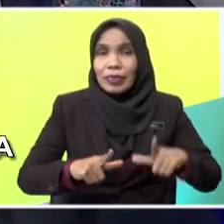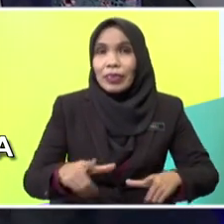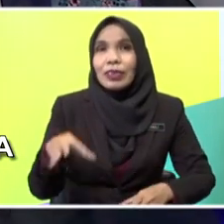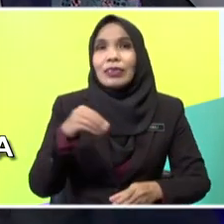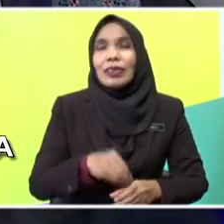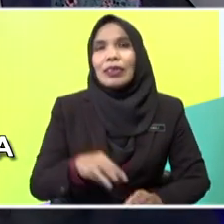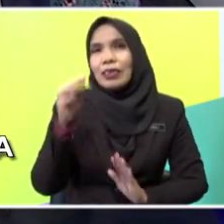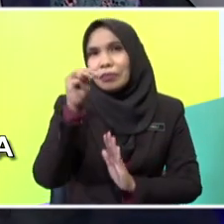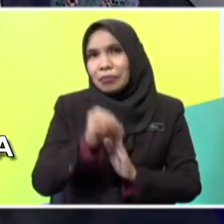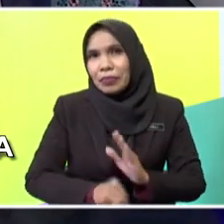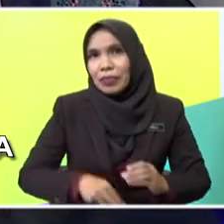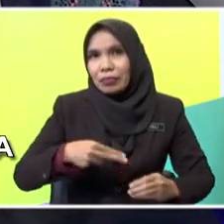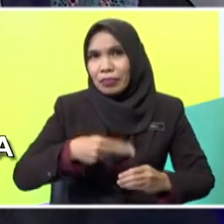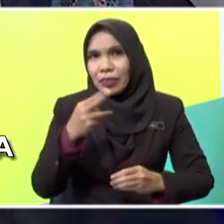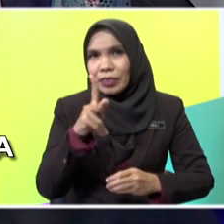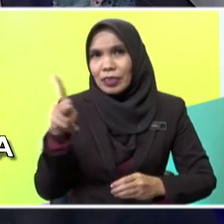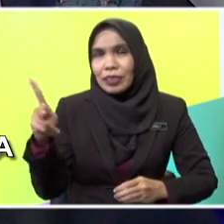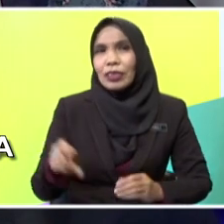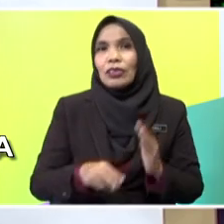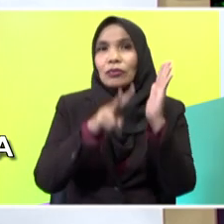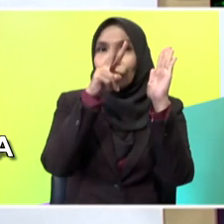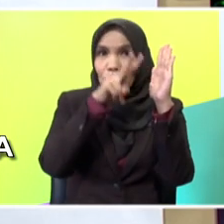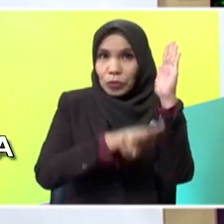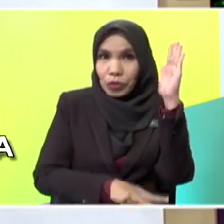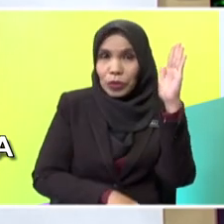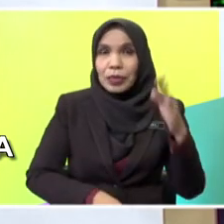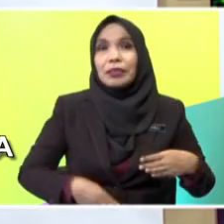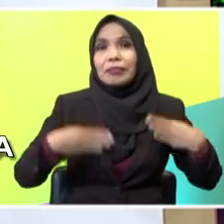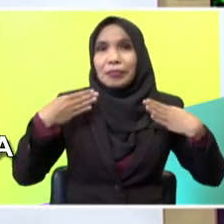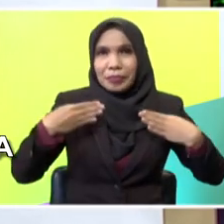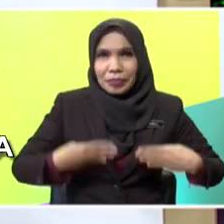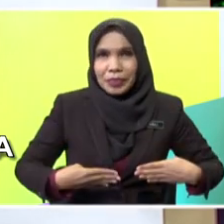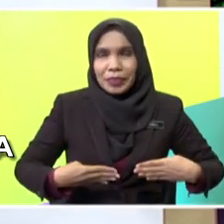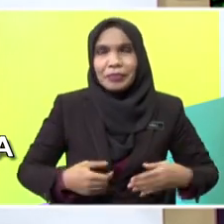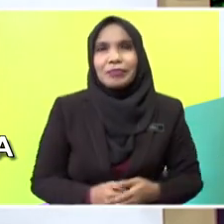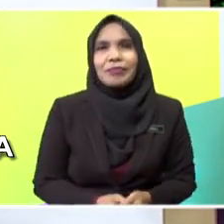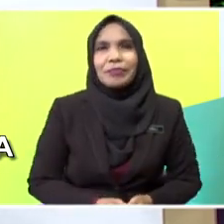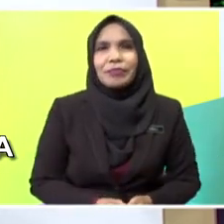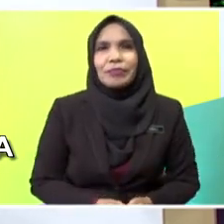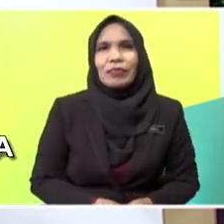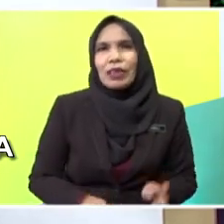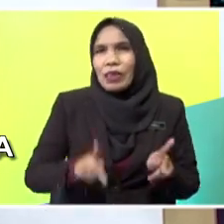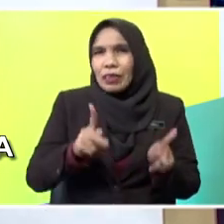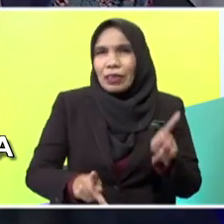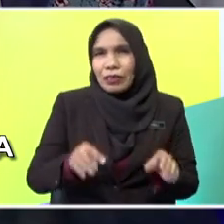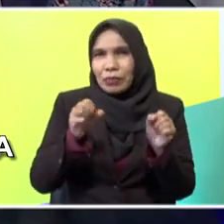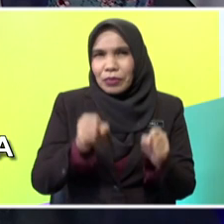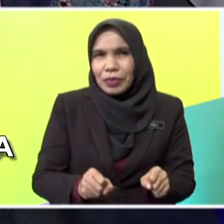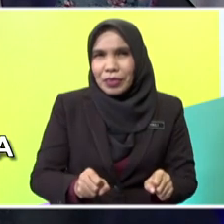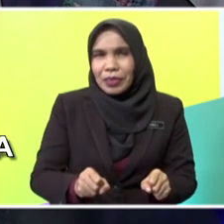blouse. Jadi murid-murid kalau boleh kita sama-sama lakukan di mana kita kena buat garisan yang